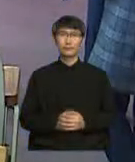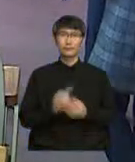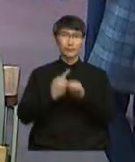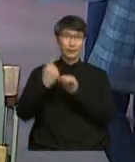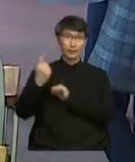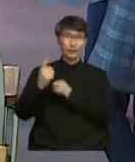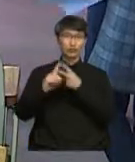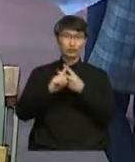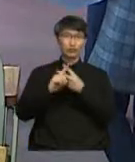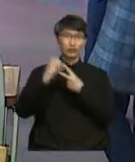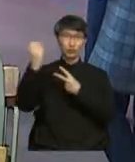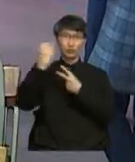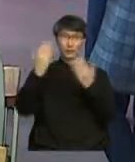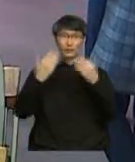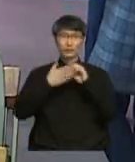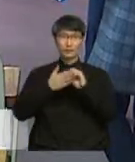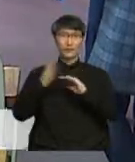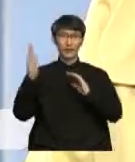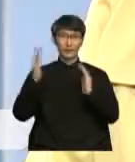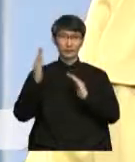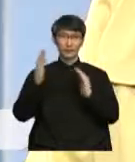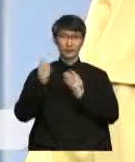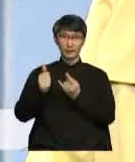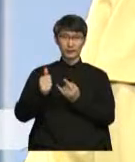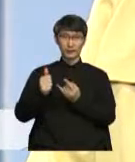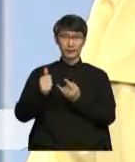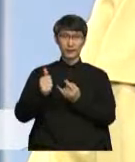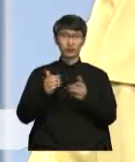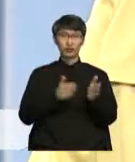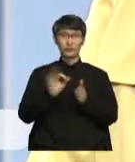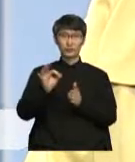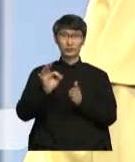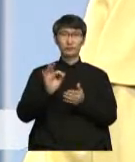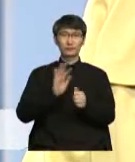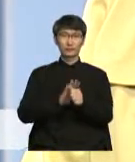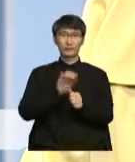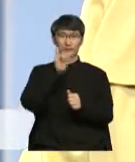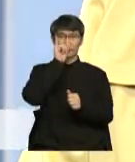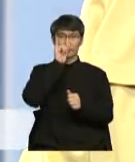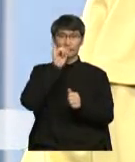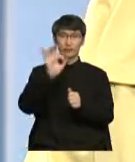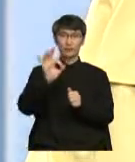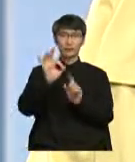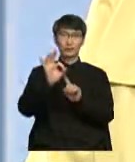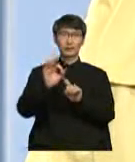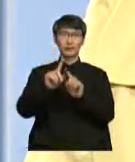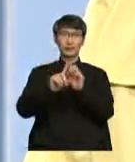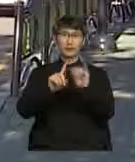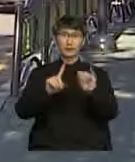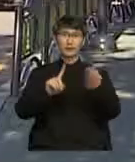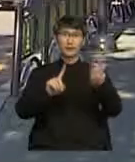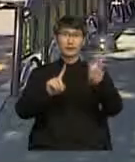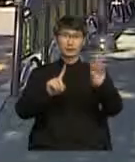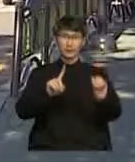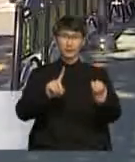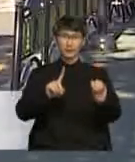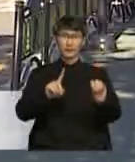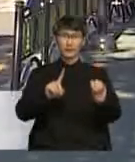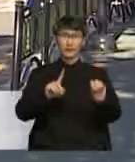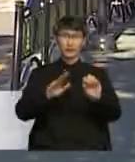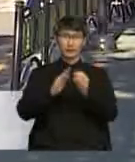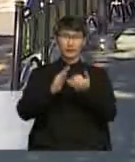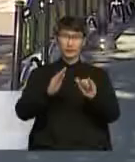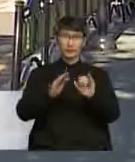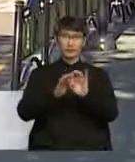내년 중학교와 고등학교에 입학하는 학생들에게 입학 준비금이 지원됩니다. 금액은 1인당 30만 원.